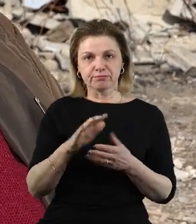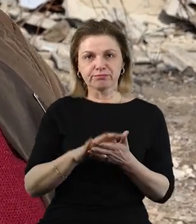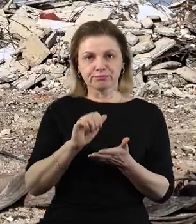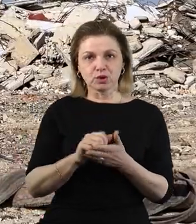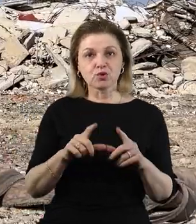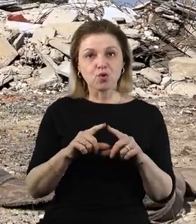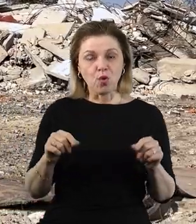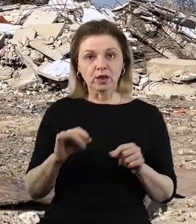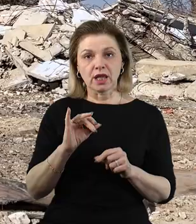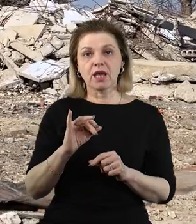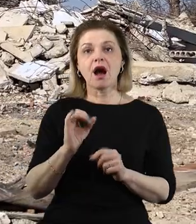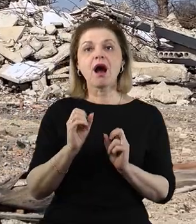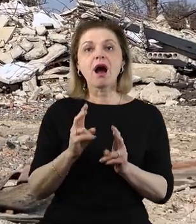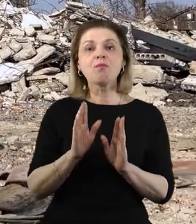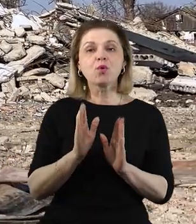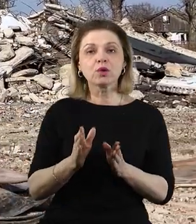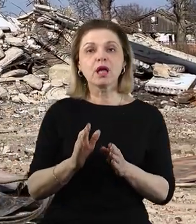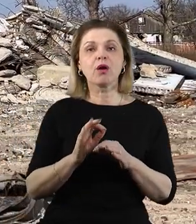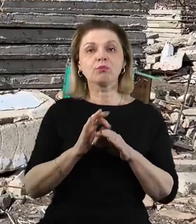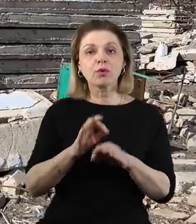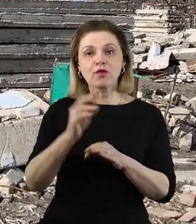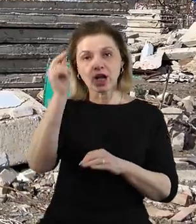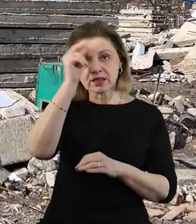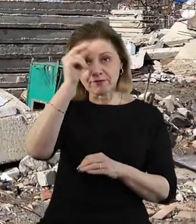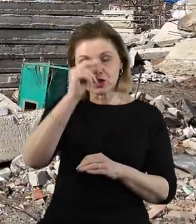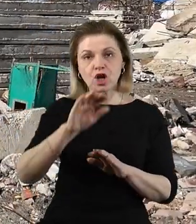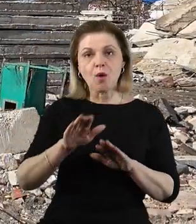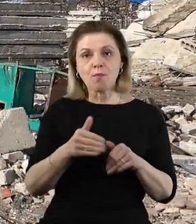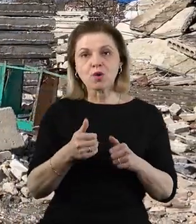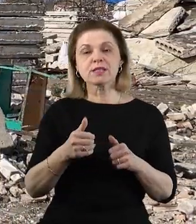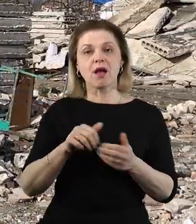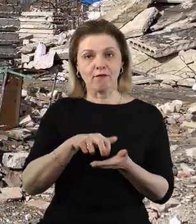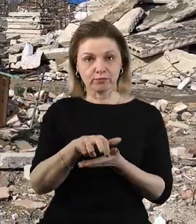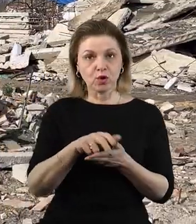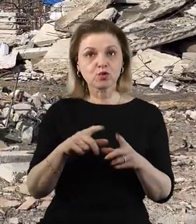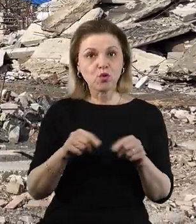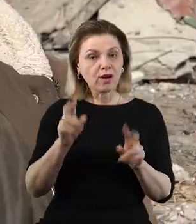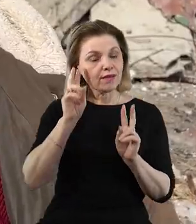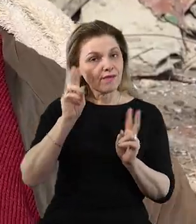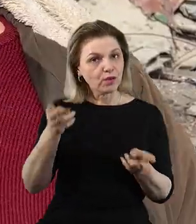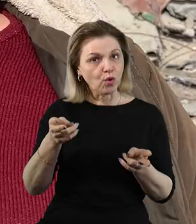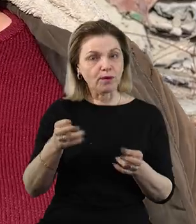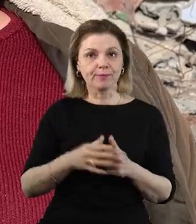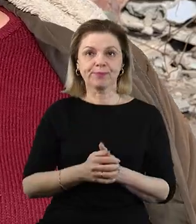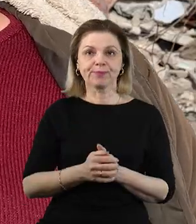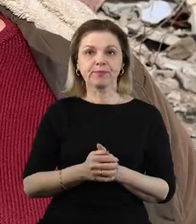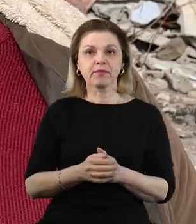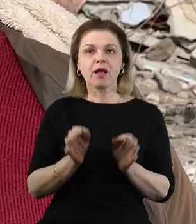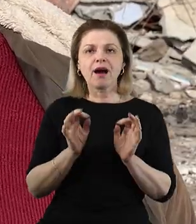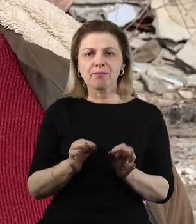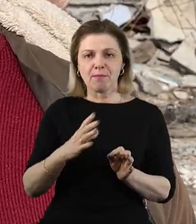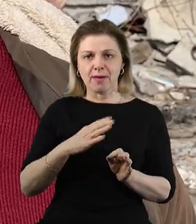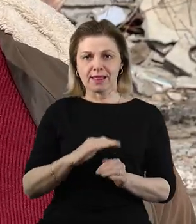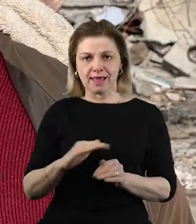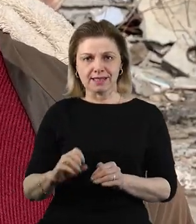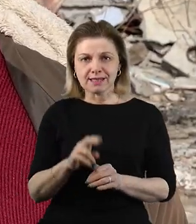школи говорить Олена як відбуватиметься навчання після виходу на офлайн-формат невідомо крило яке був